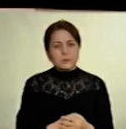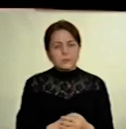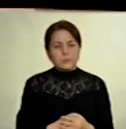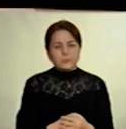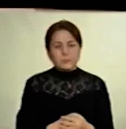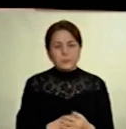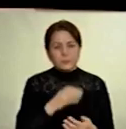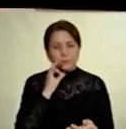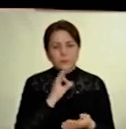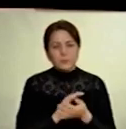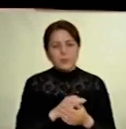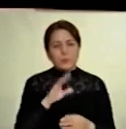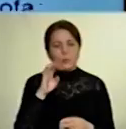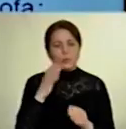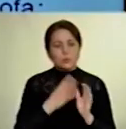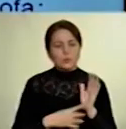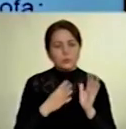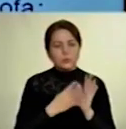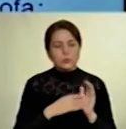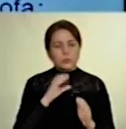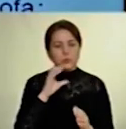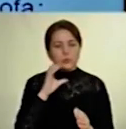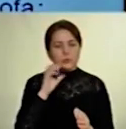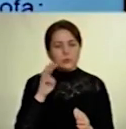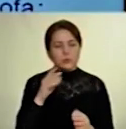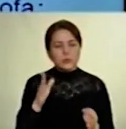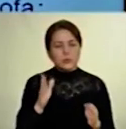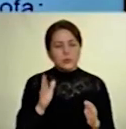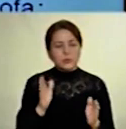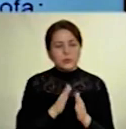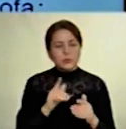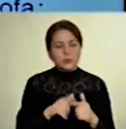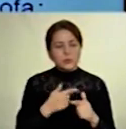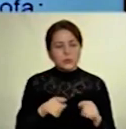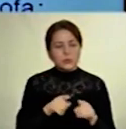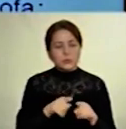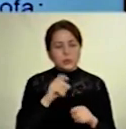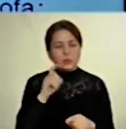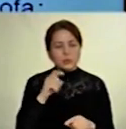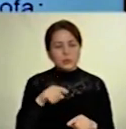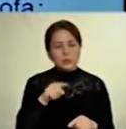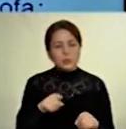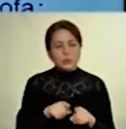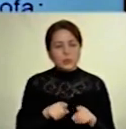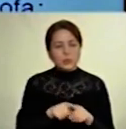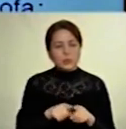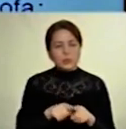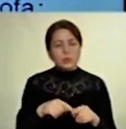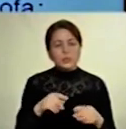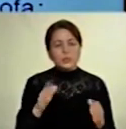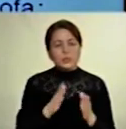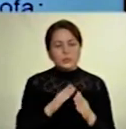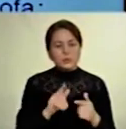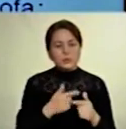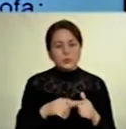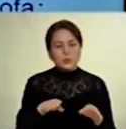Demak, javob 499 santimetr, kichik yoki teng x, u ham kichik yoki teng 501